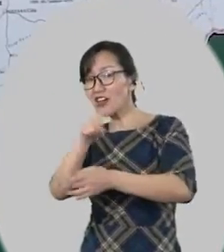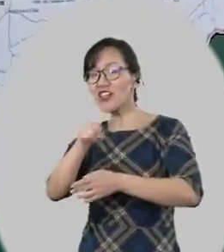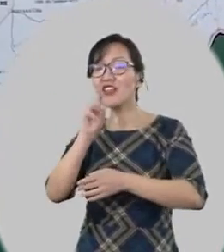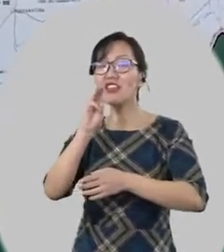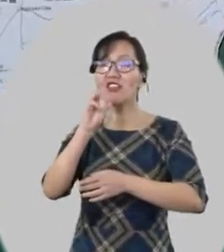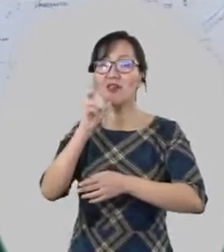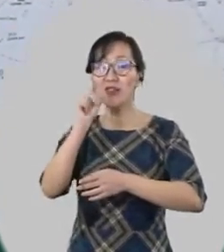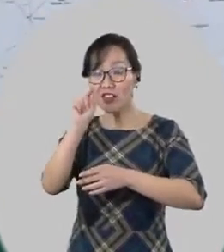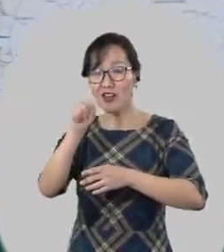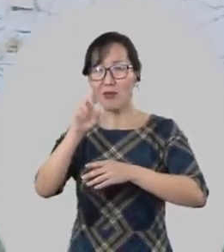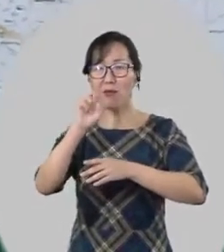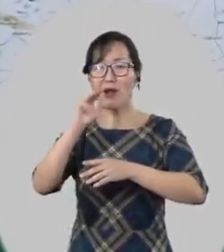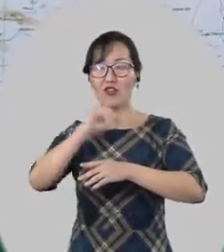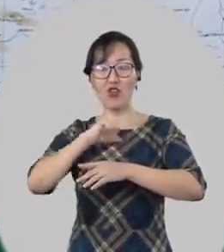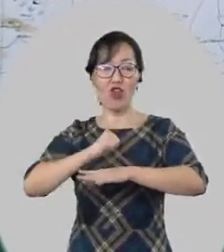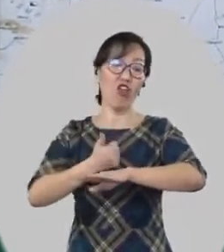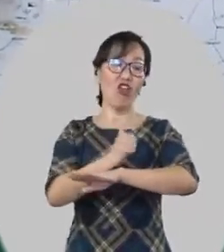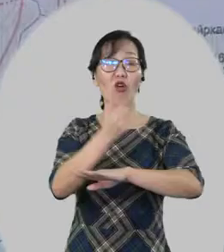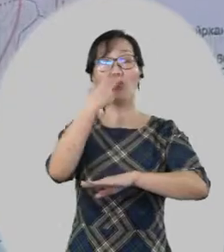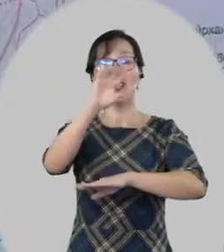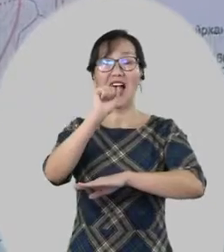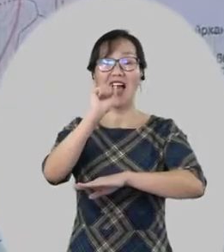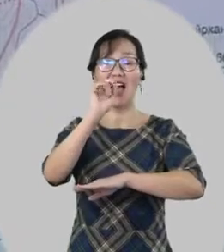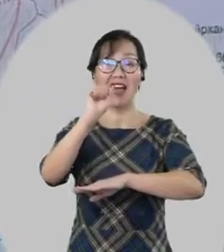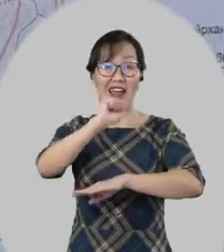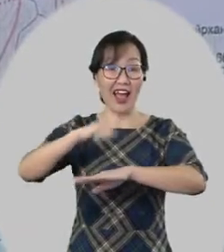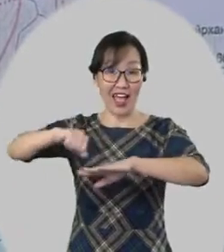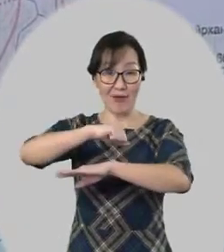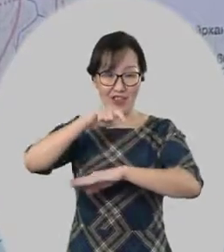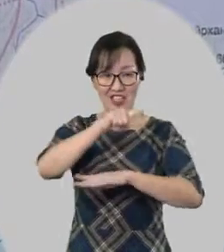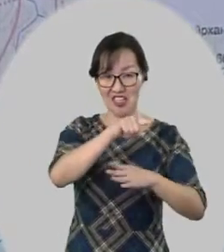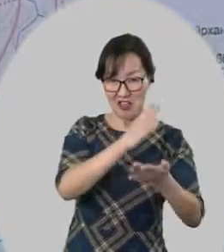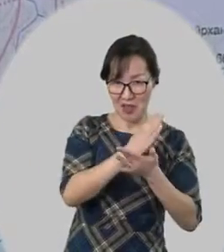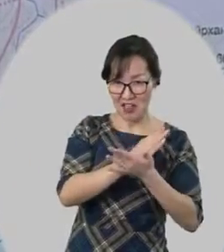Тэгвэл Батын очиж үзсэн Архангай аймаг маань энд байдаг юм байна.